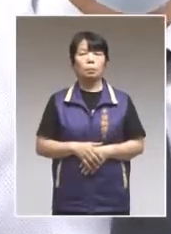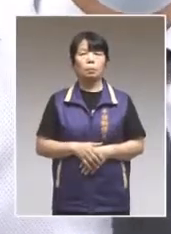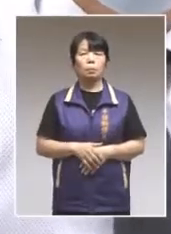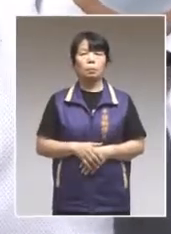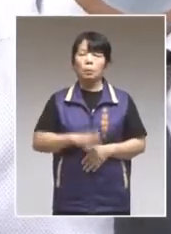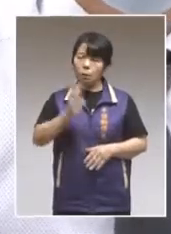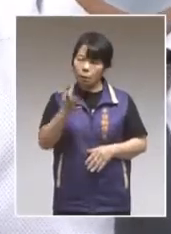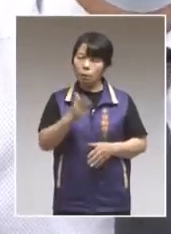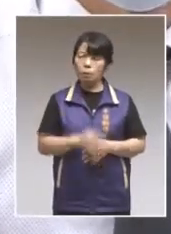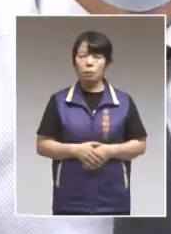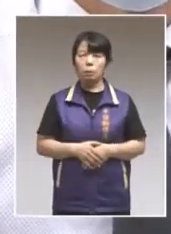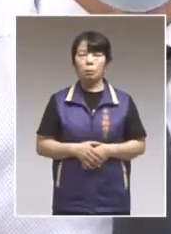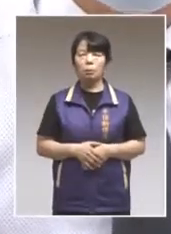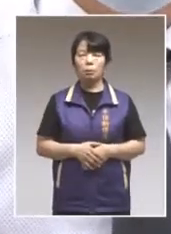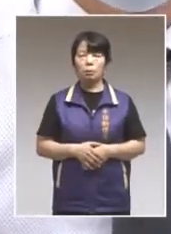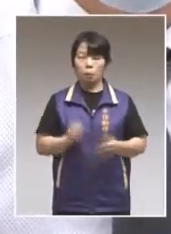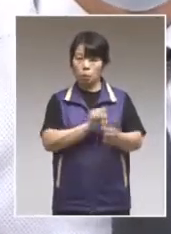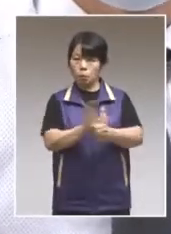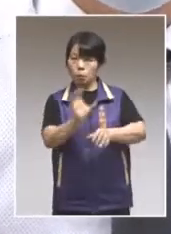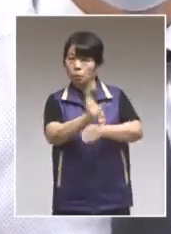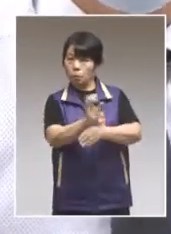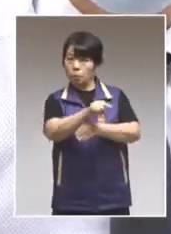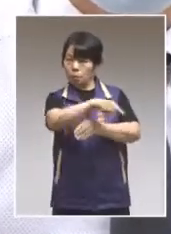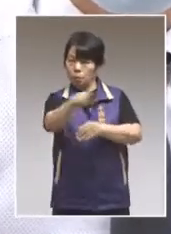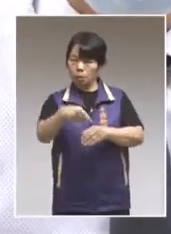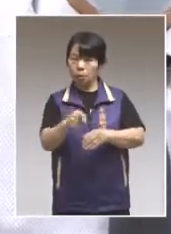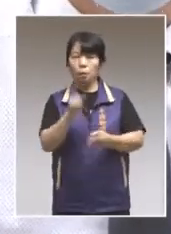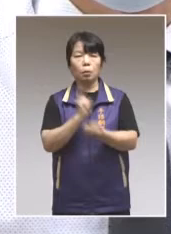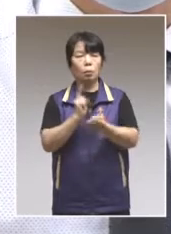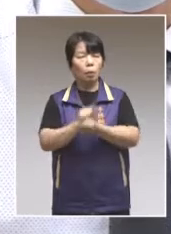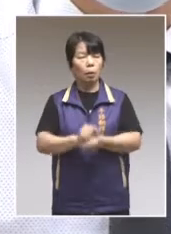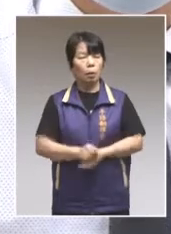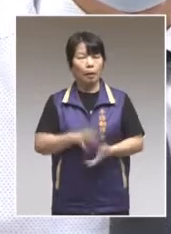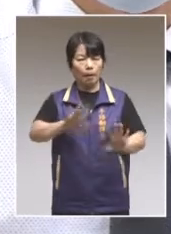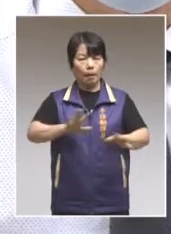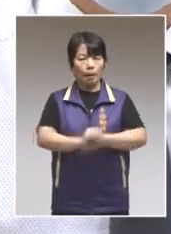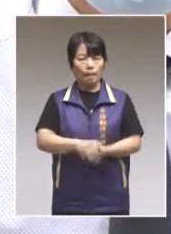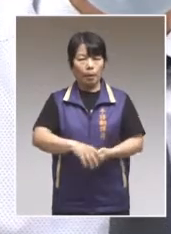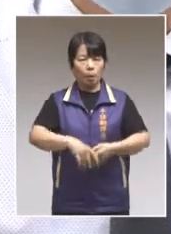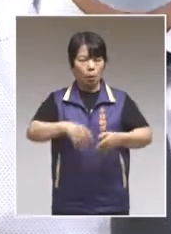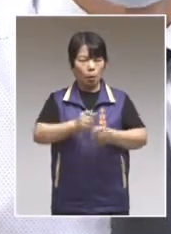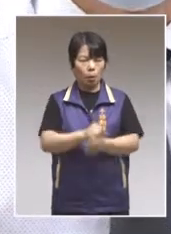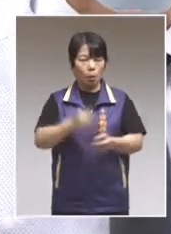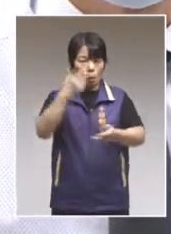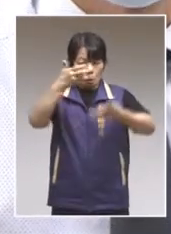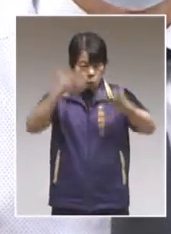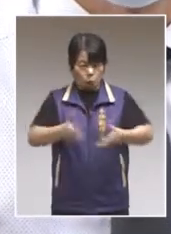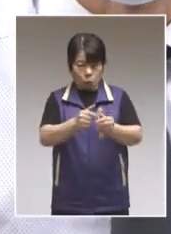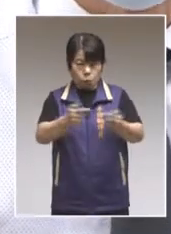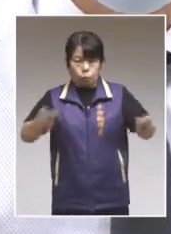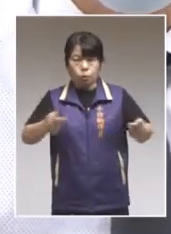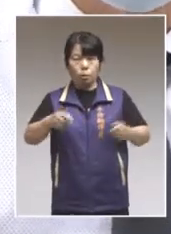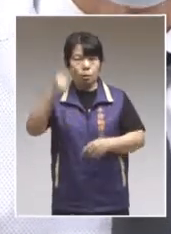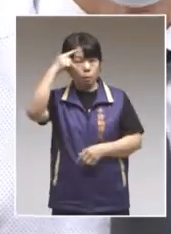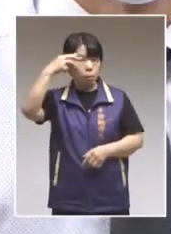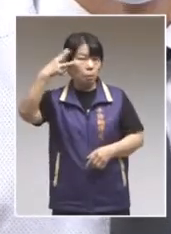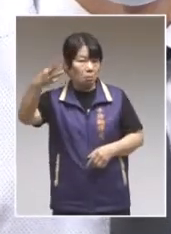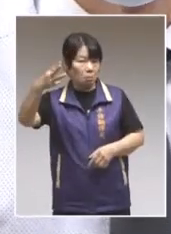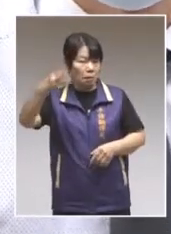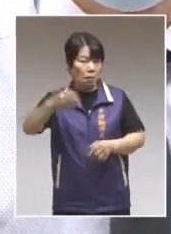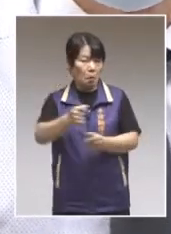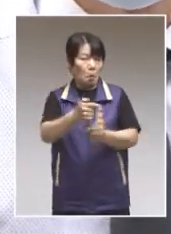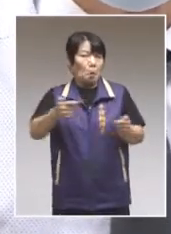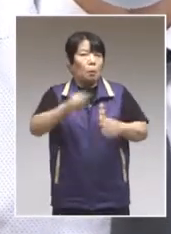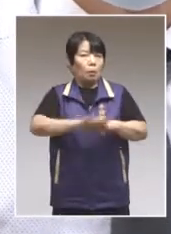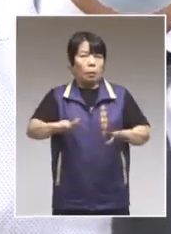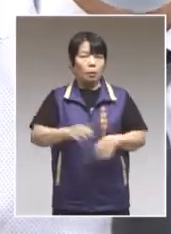那不过新冠的小朋友在变严重的时候，有可能是在第三天之后才开始变严重，哦，可